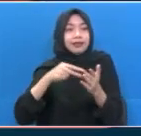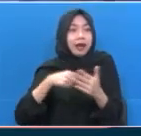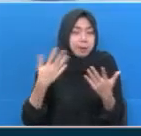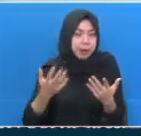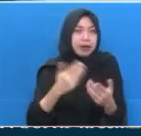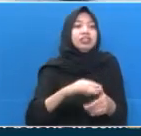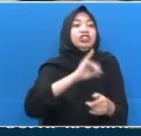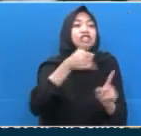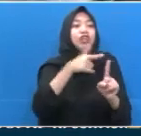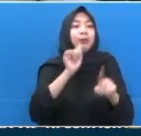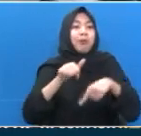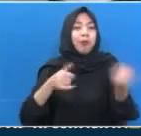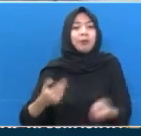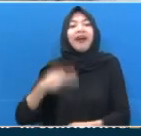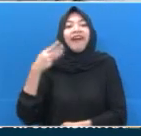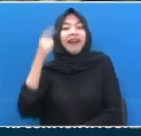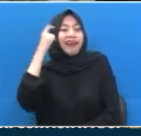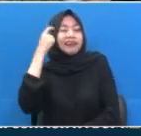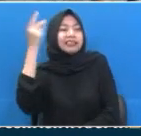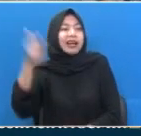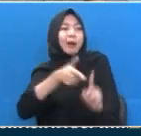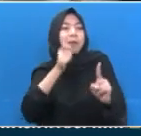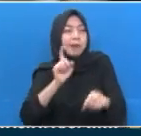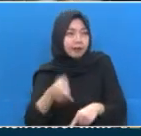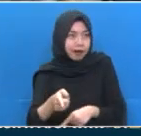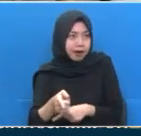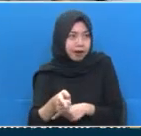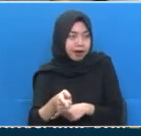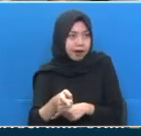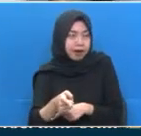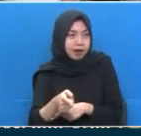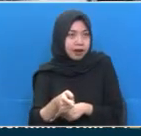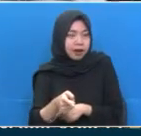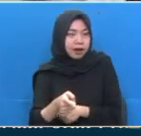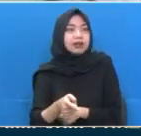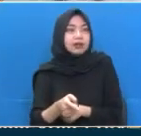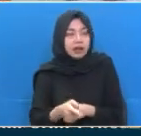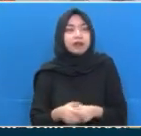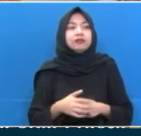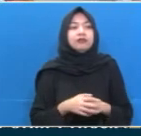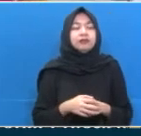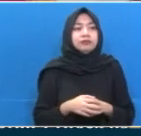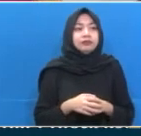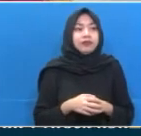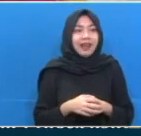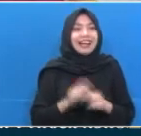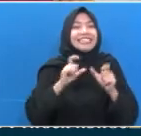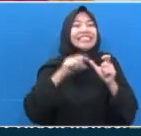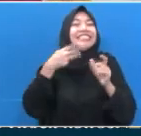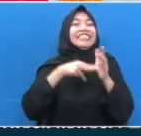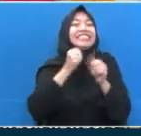ketika mendampingi Klien saya kami melihat bahwa tidak ditempati dengan sengaja itu kenapa kalau dengan sengaja itu kan berarti